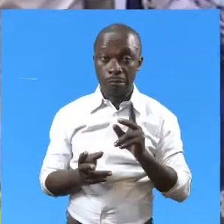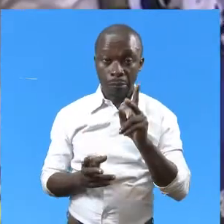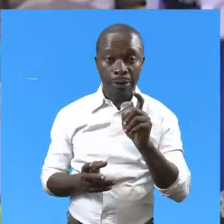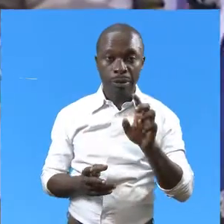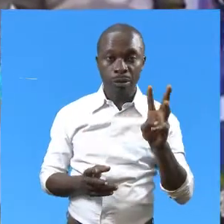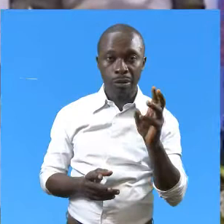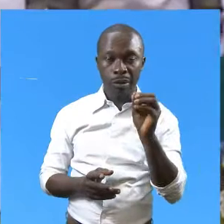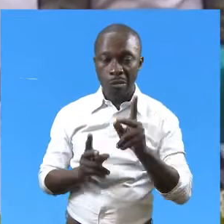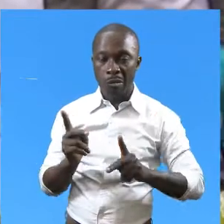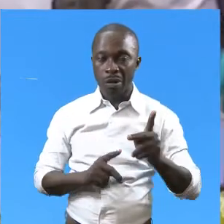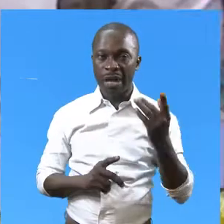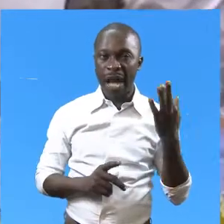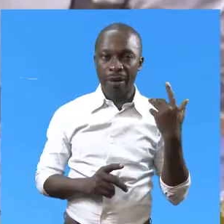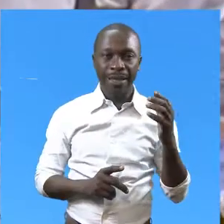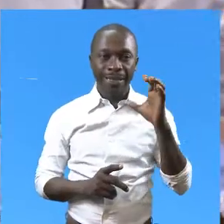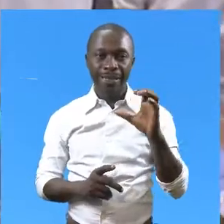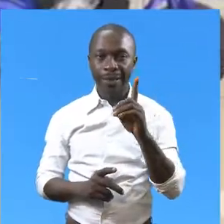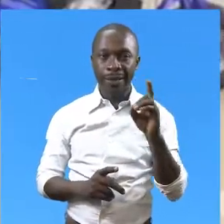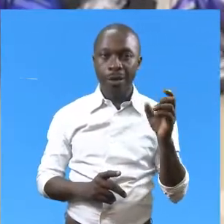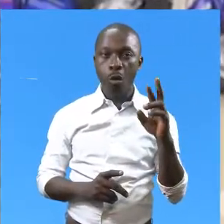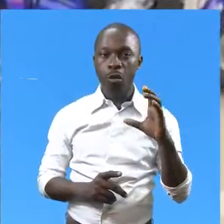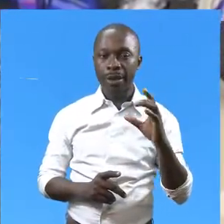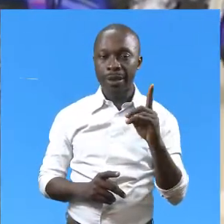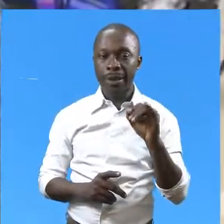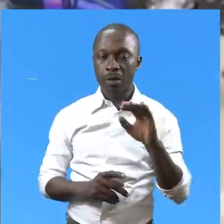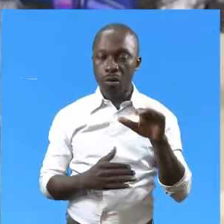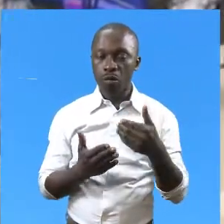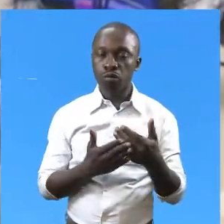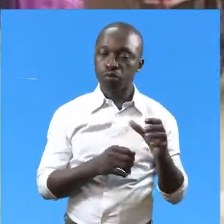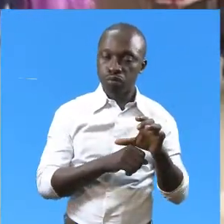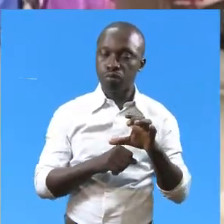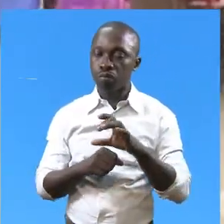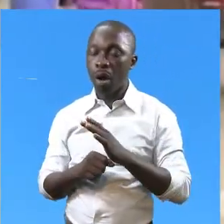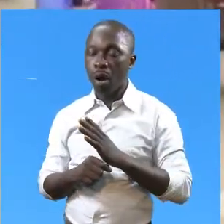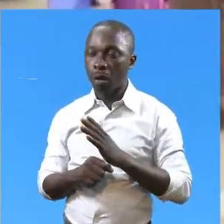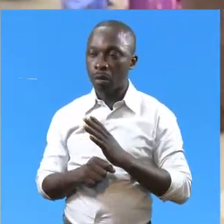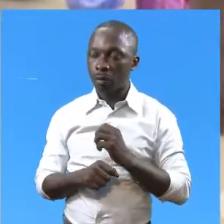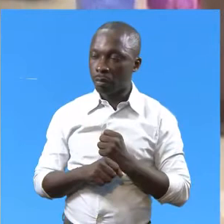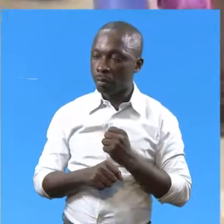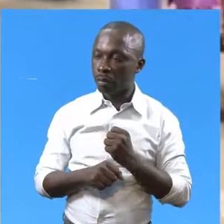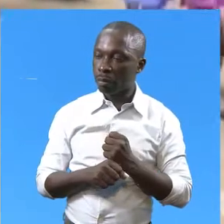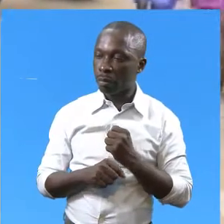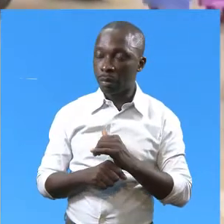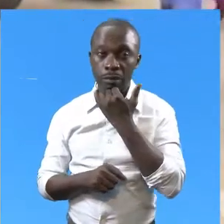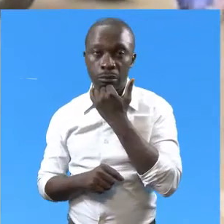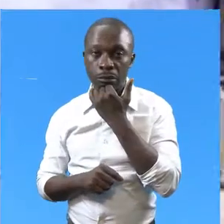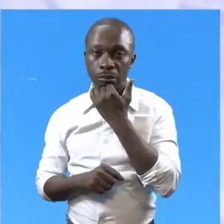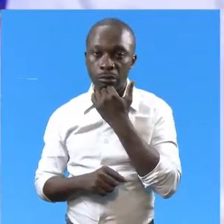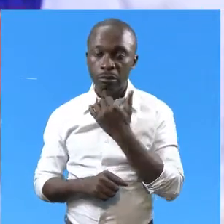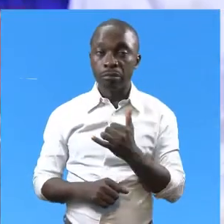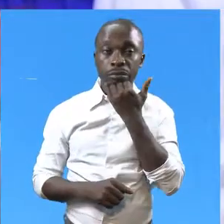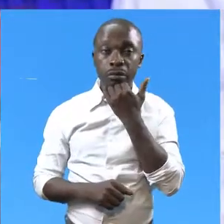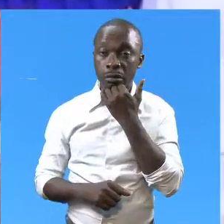d'emplois permanents, temporaires et occasionnels susceptibles d'être créés au Cameroun. Ce chiffre tombe à